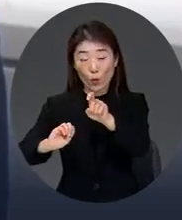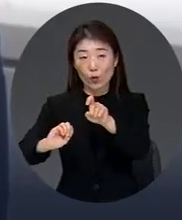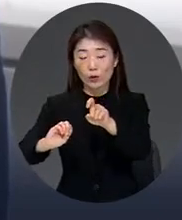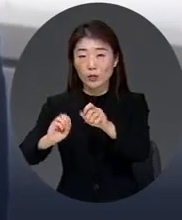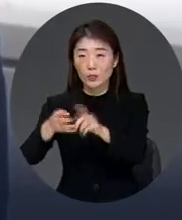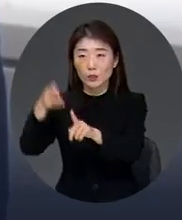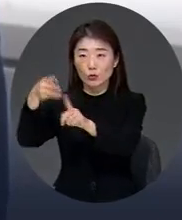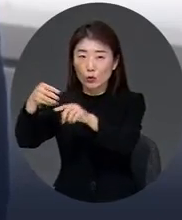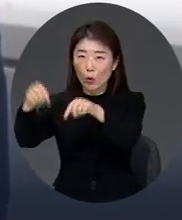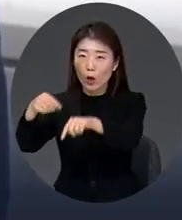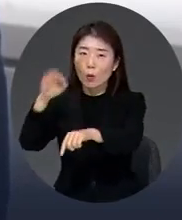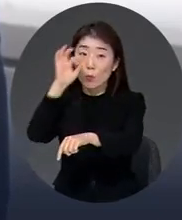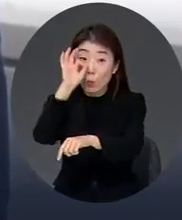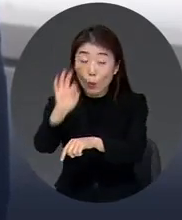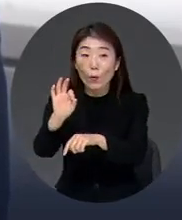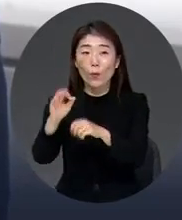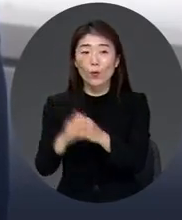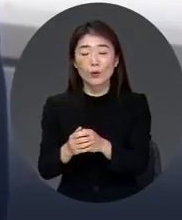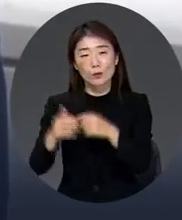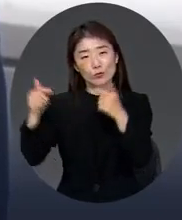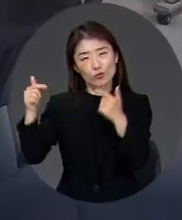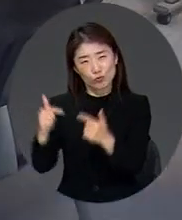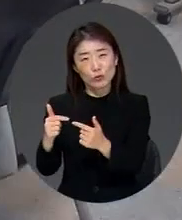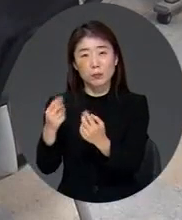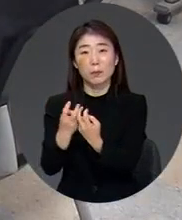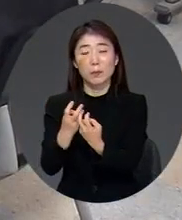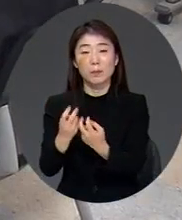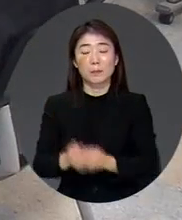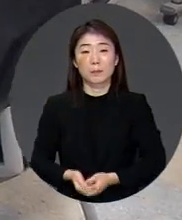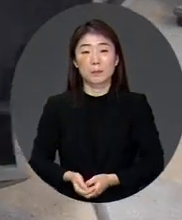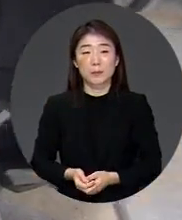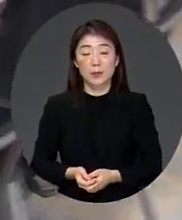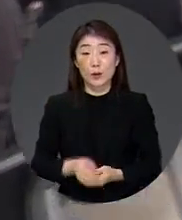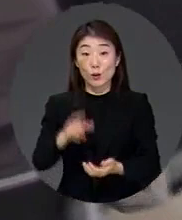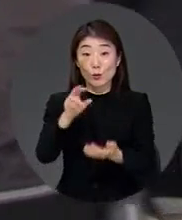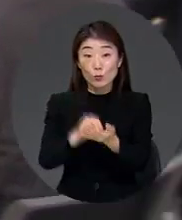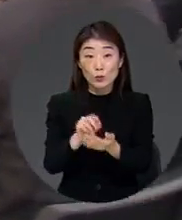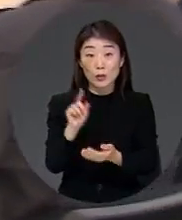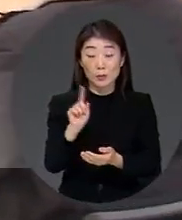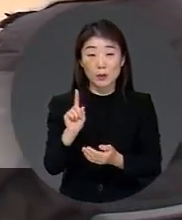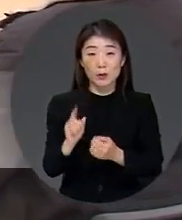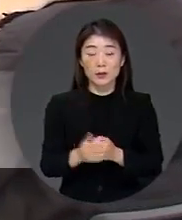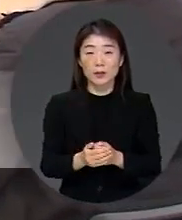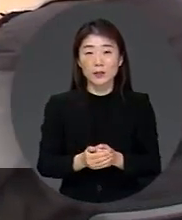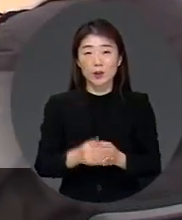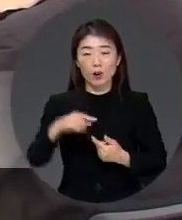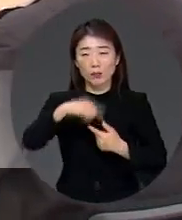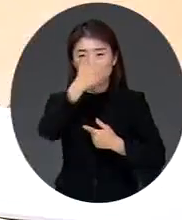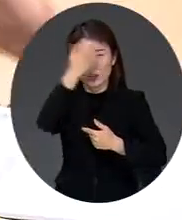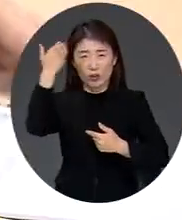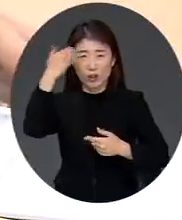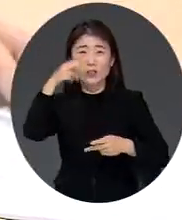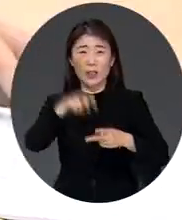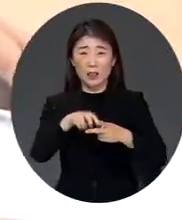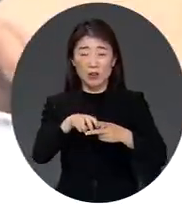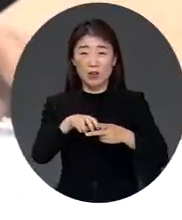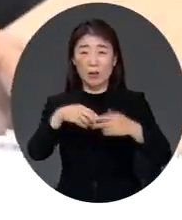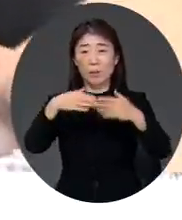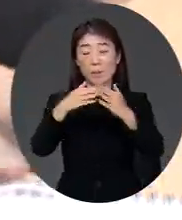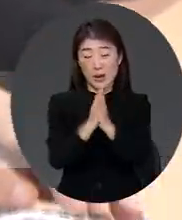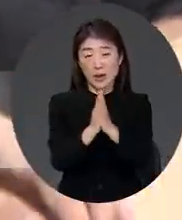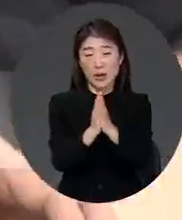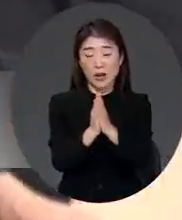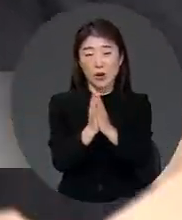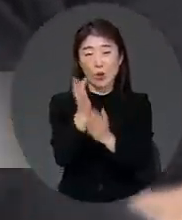시군과 인원해서 조금 줄여서. 논란이 되고 있는 경남 청년센터는 폐지하겠다는 기존의